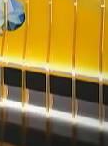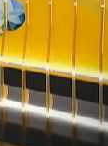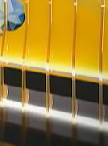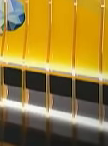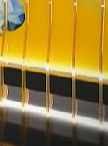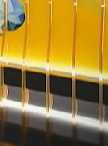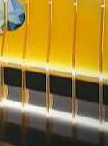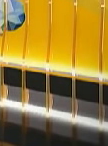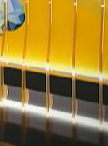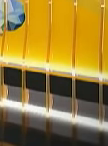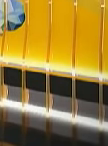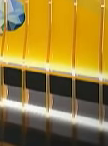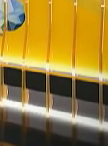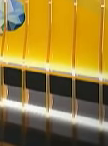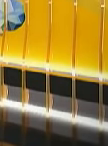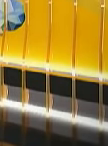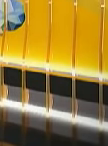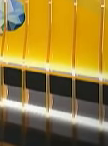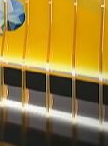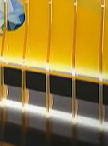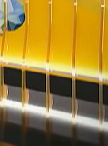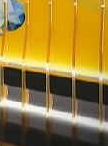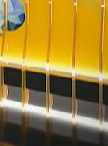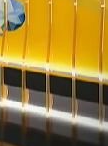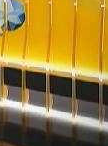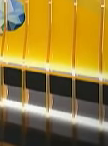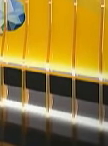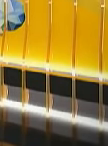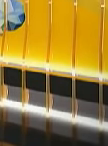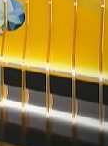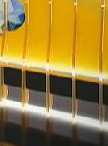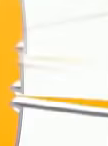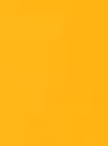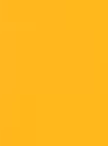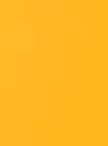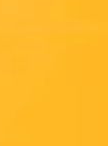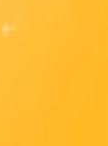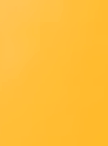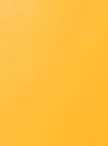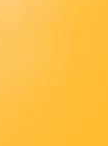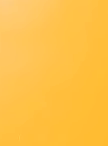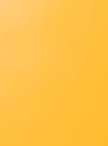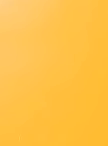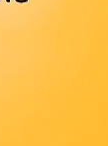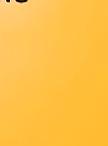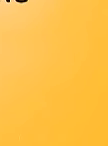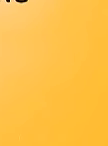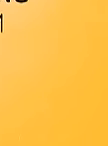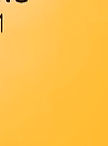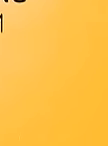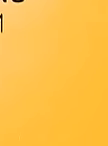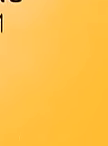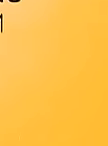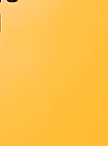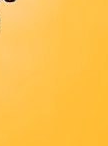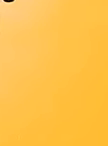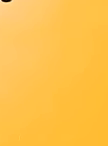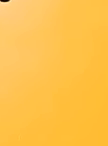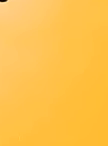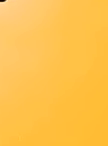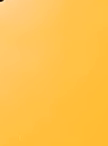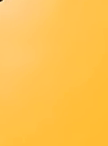jam 9 malam hanya di saluran sukan RTM dan TV OK. Sukan untuk semua.